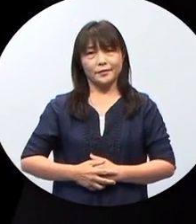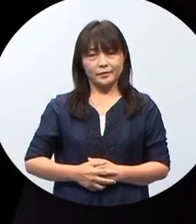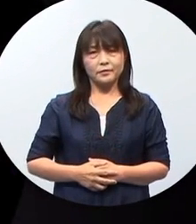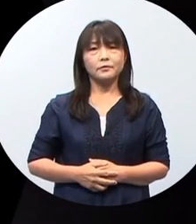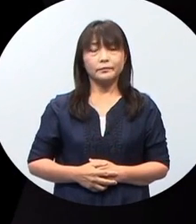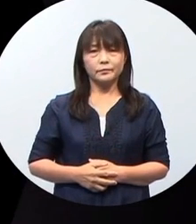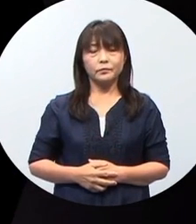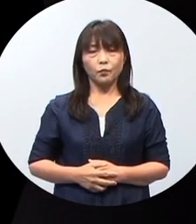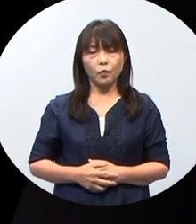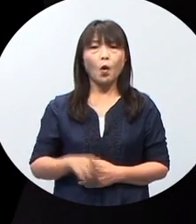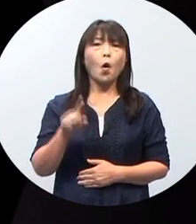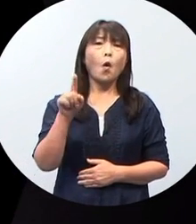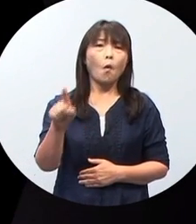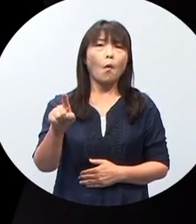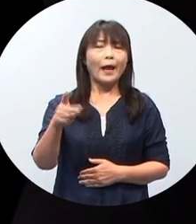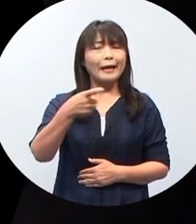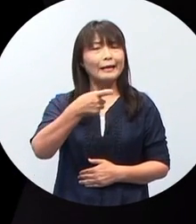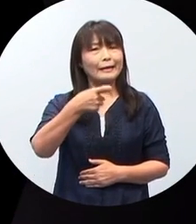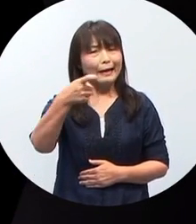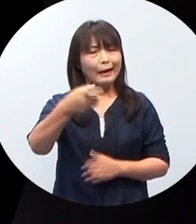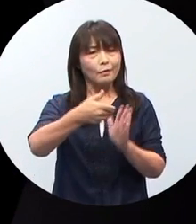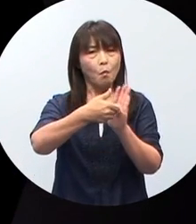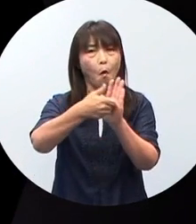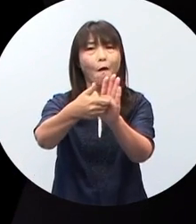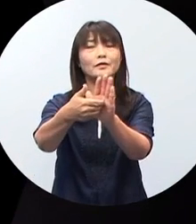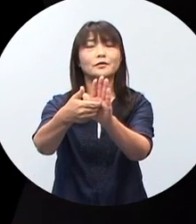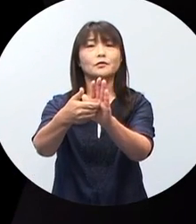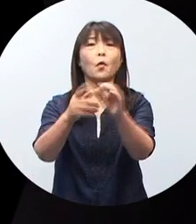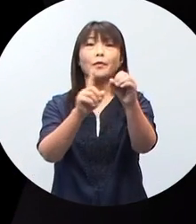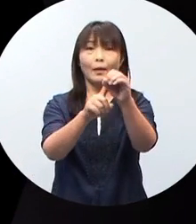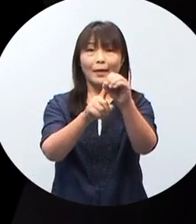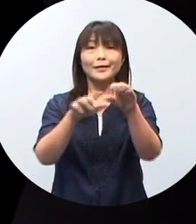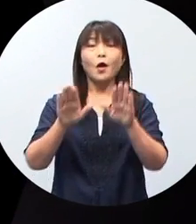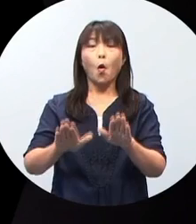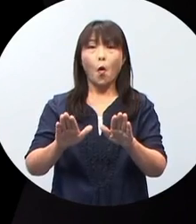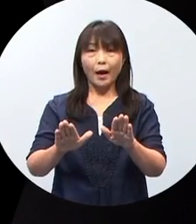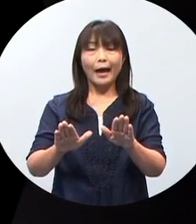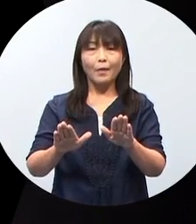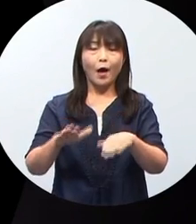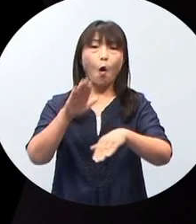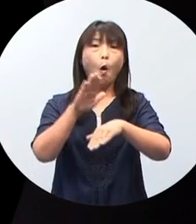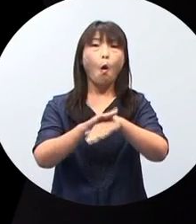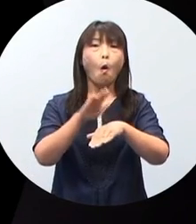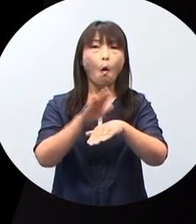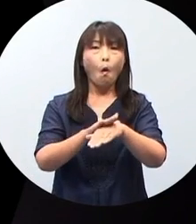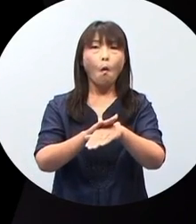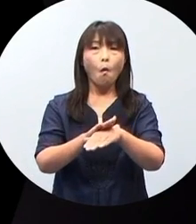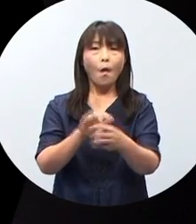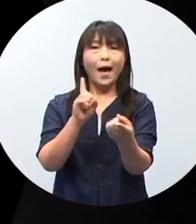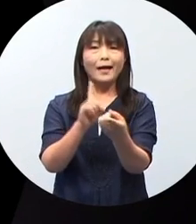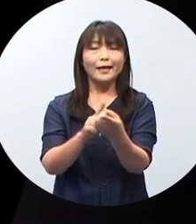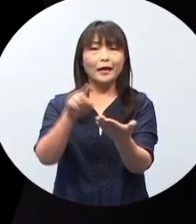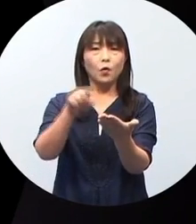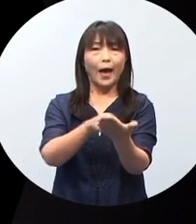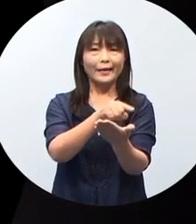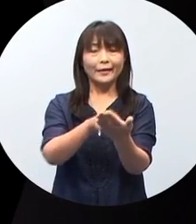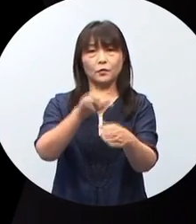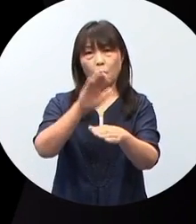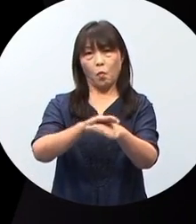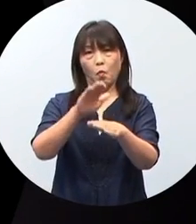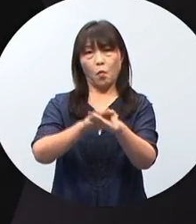そんな悪質商法に引っかかってほしくないので、今回はその手口や対処法などをお知らせしたいと思います